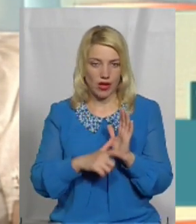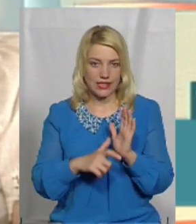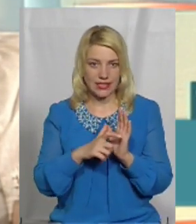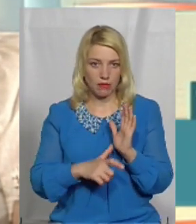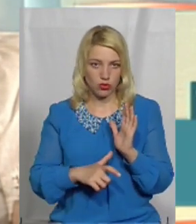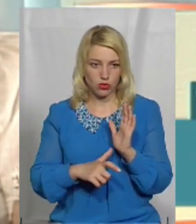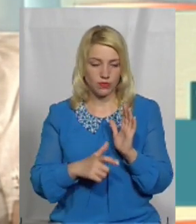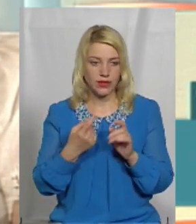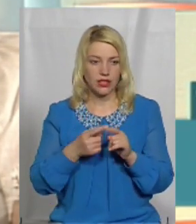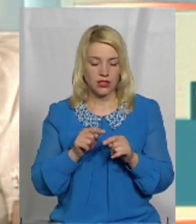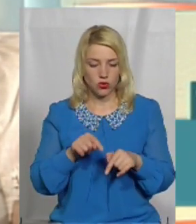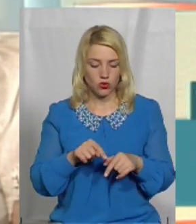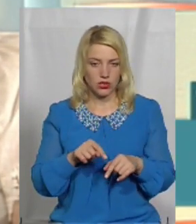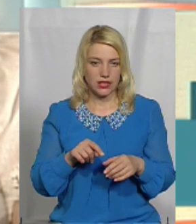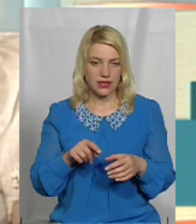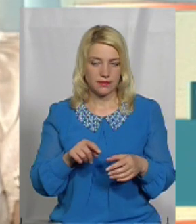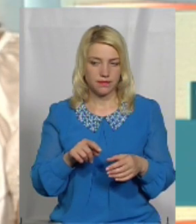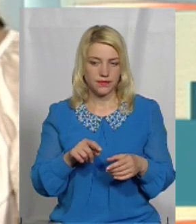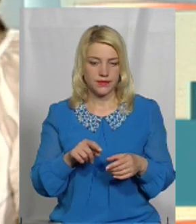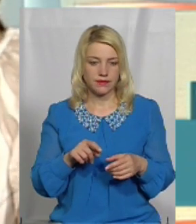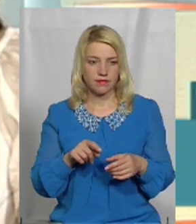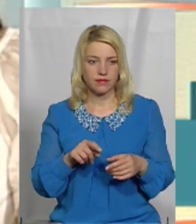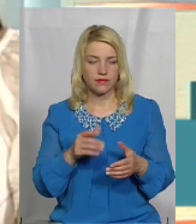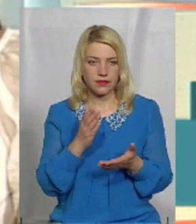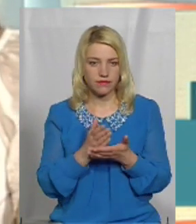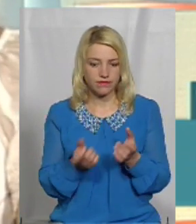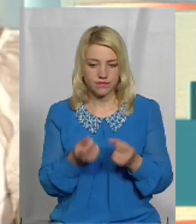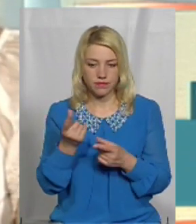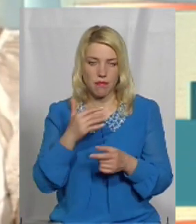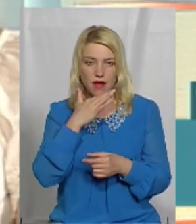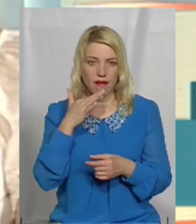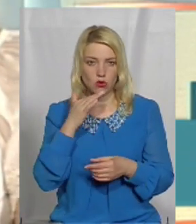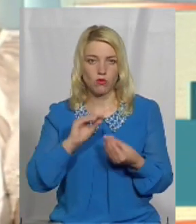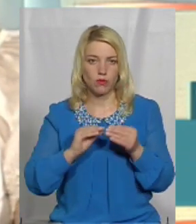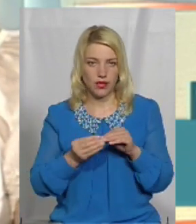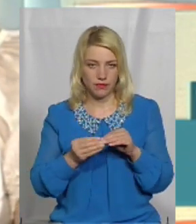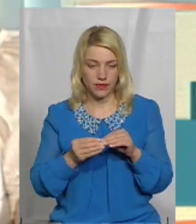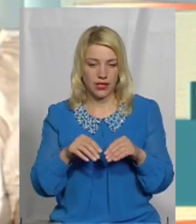рецепту тут зачепило багато насправді проблем. В першу